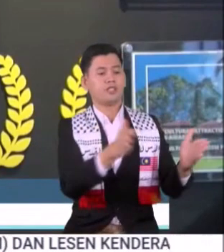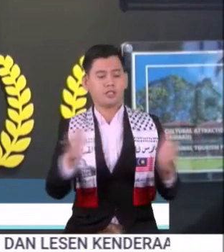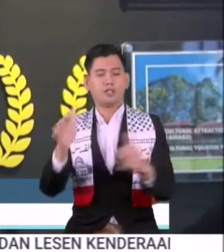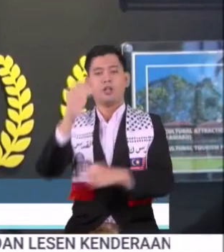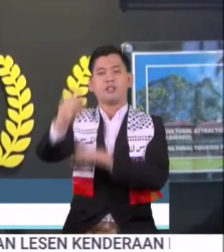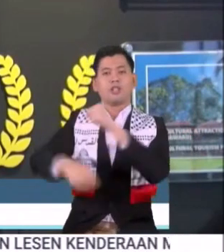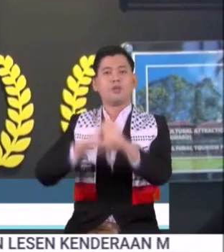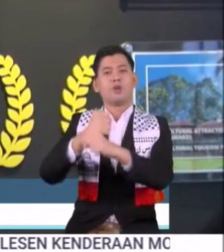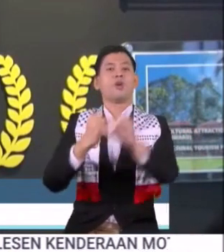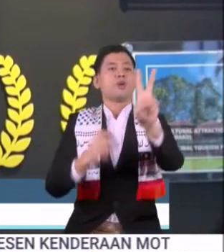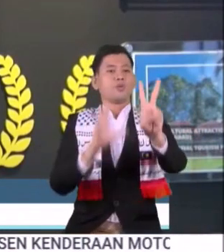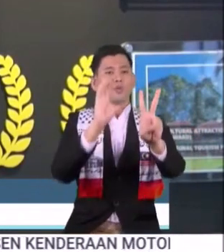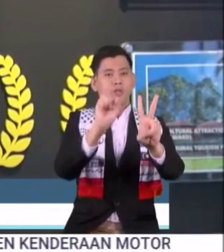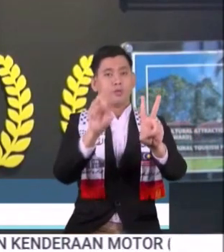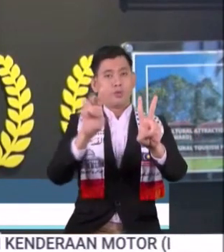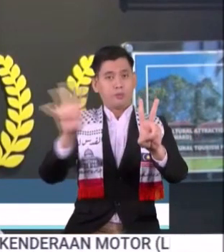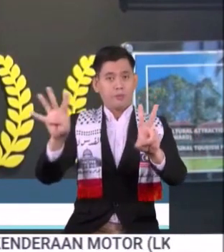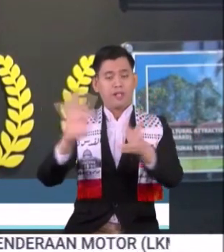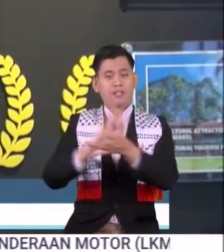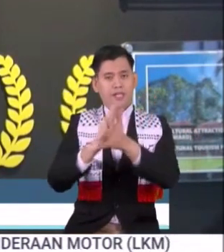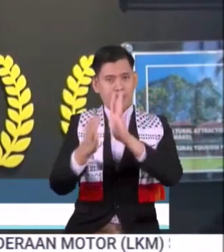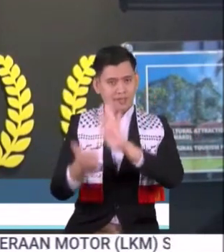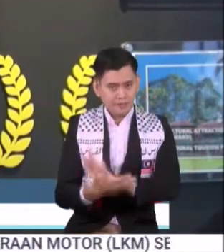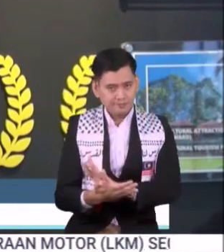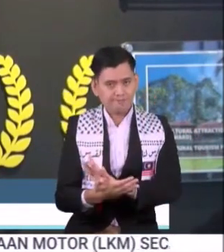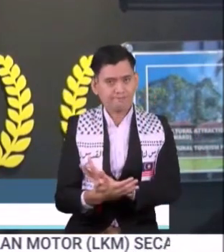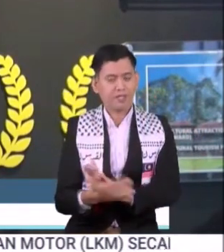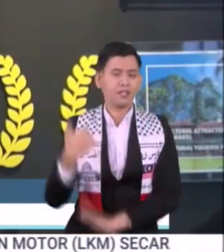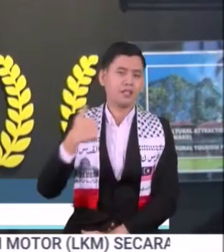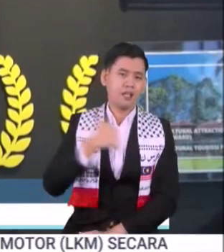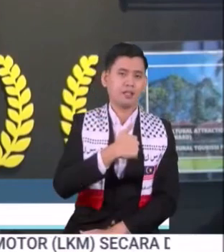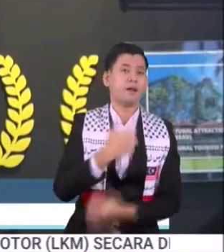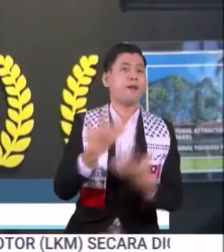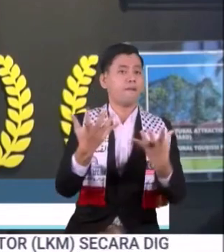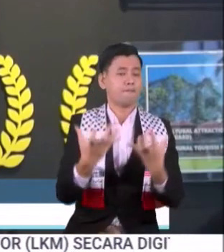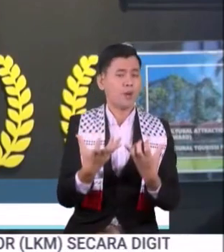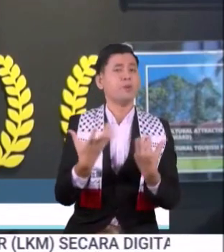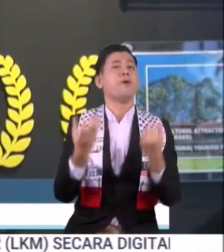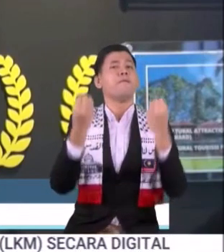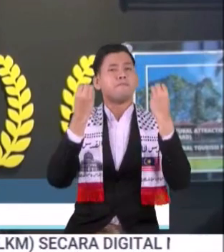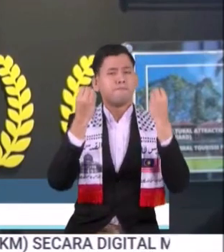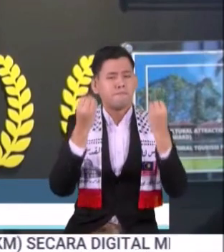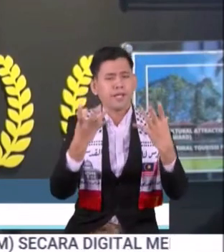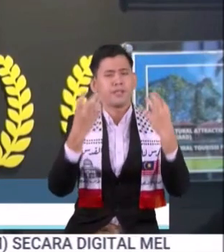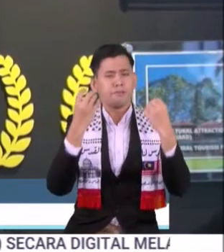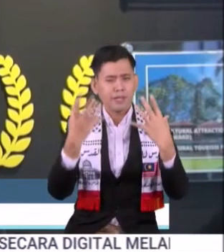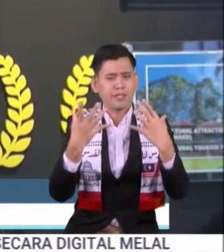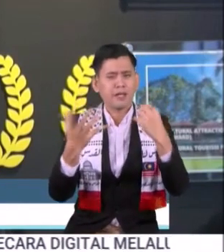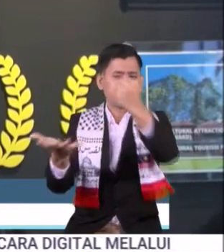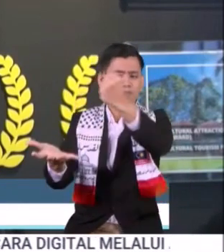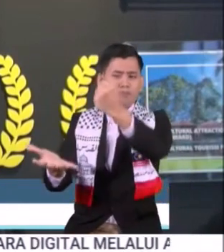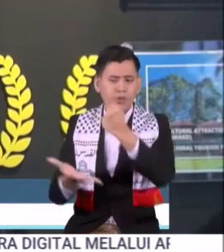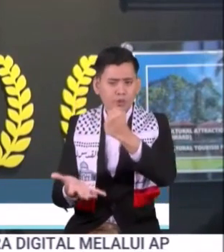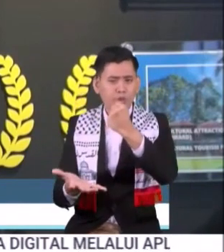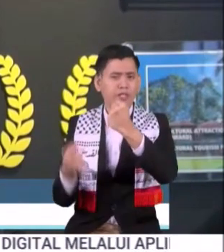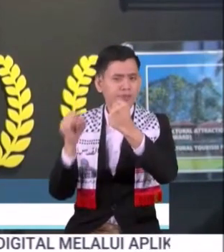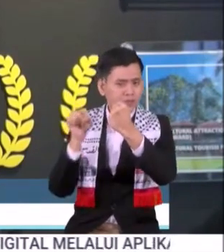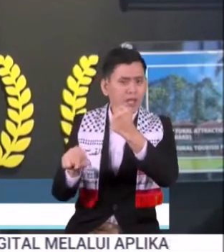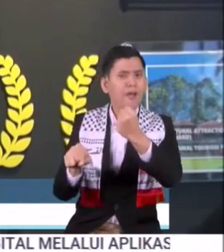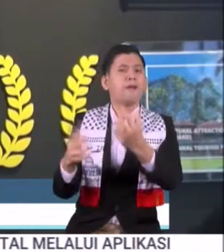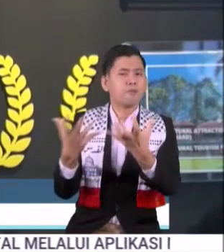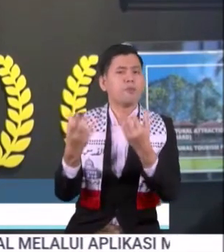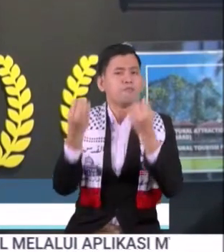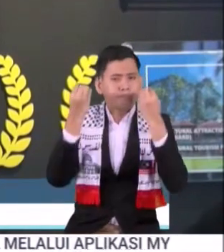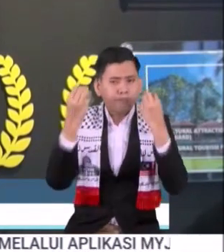tahun 2024 jadi dengan itu kita memerlukan lebih banyak peruntukanlah jadi kita mengharapkan